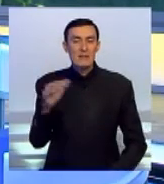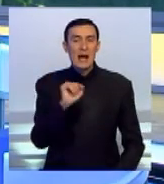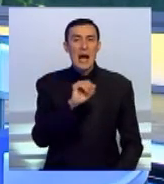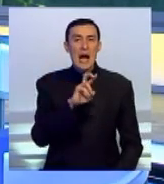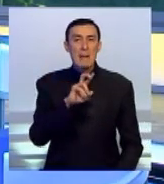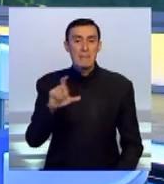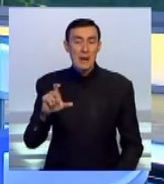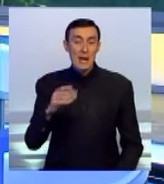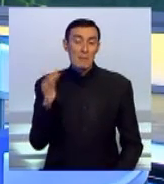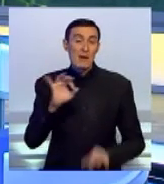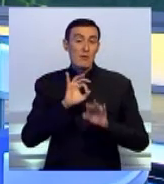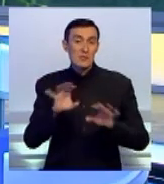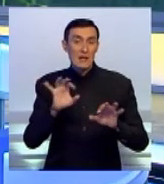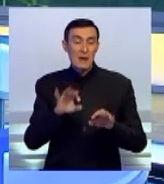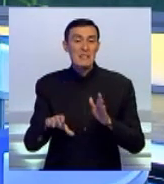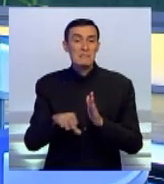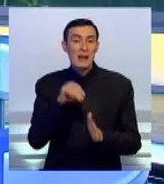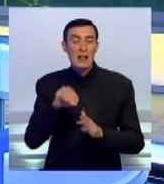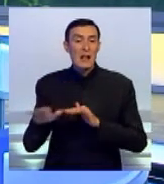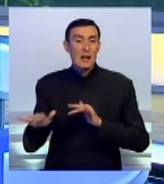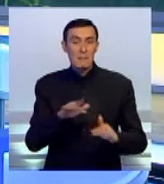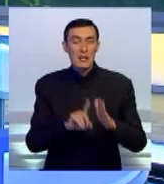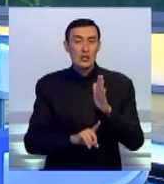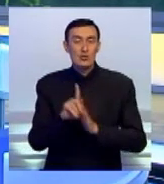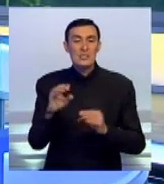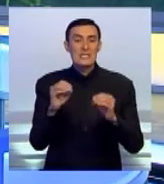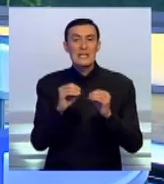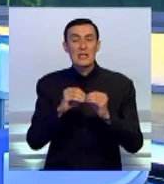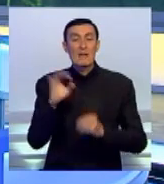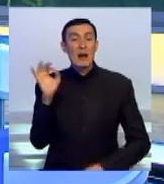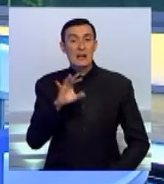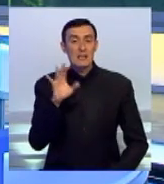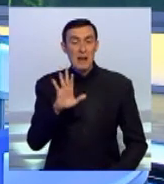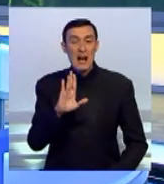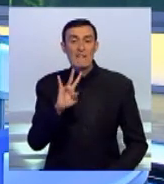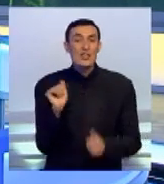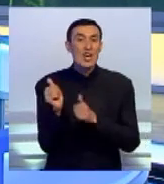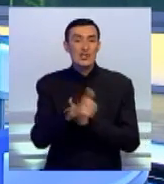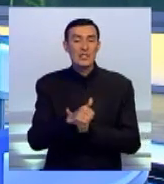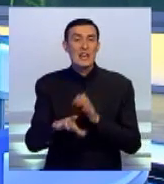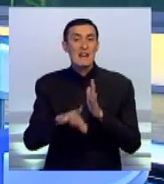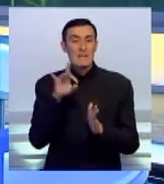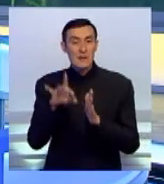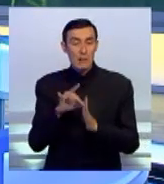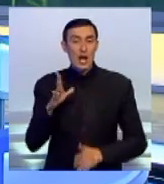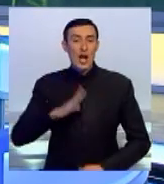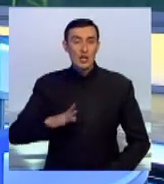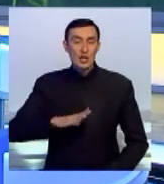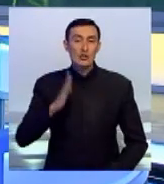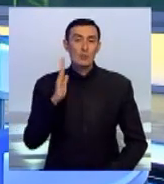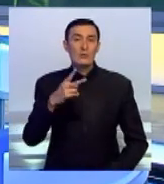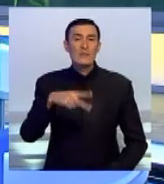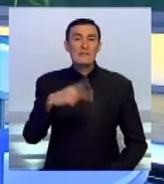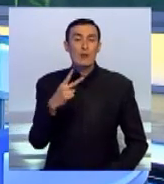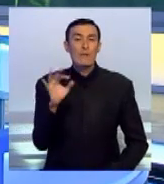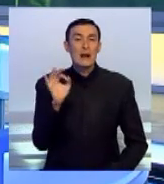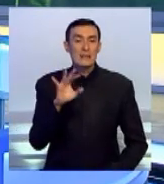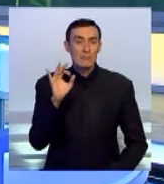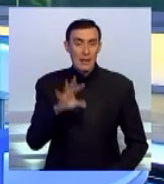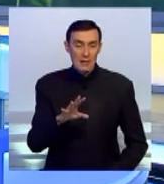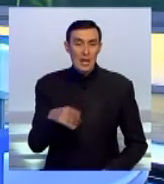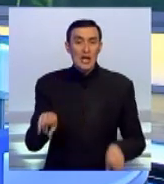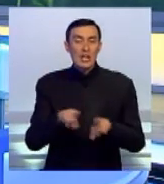Синдзо Абе. По его словам, избирательная кампания начнется 10 октября, а внеочередные выборы, как ожидается, пройдут 22